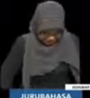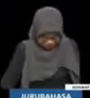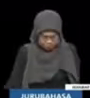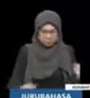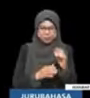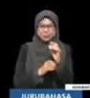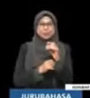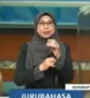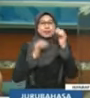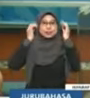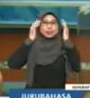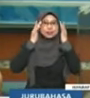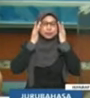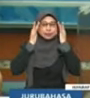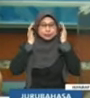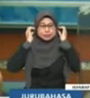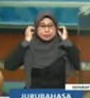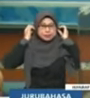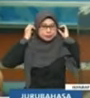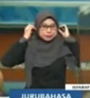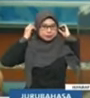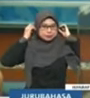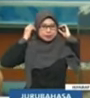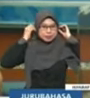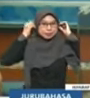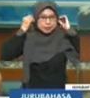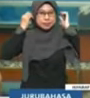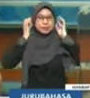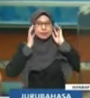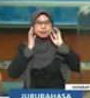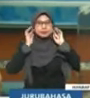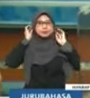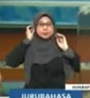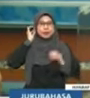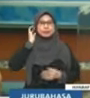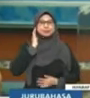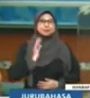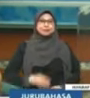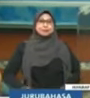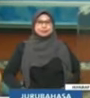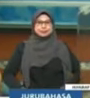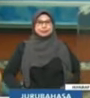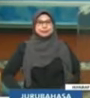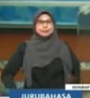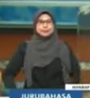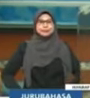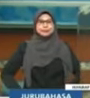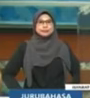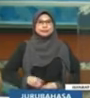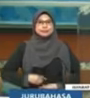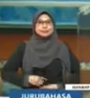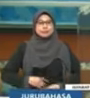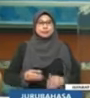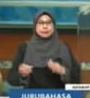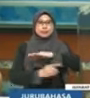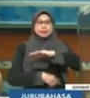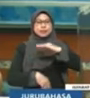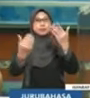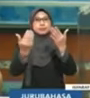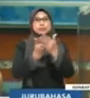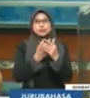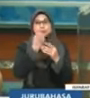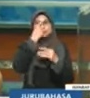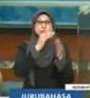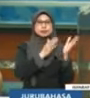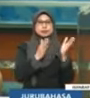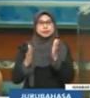untuk makluman Yang Berhormat, kita telah pun mendapat laporan daripada siasatan pun telah pun